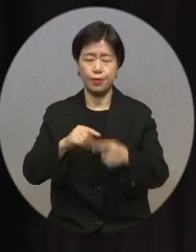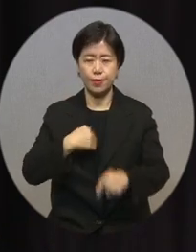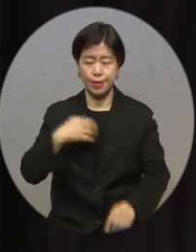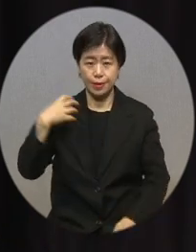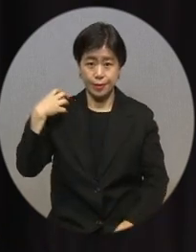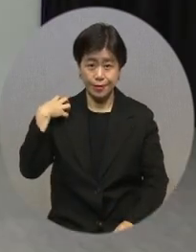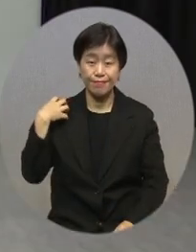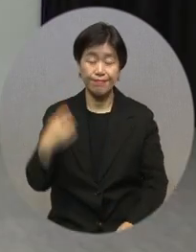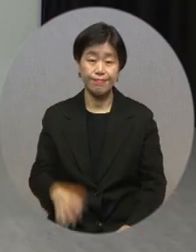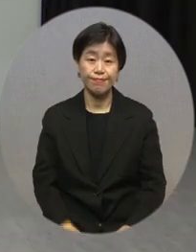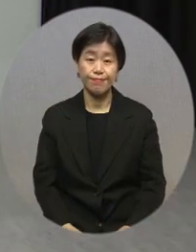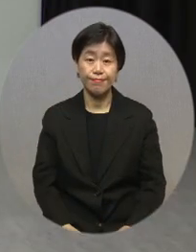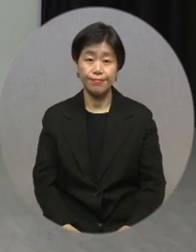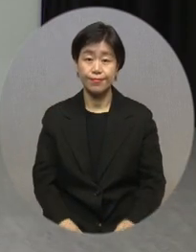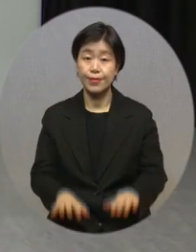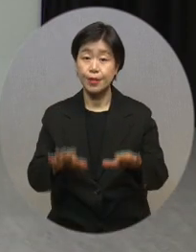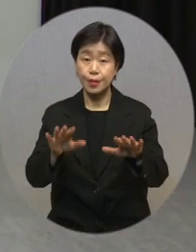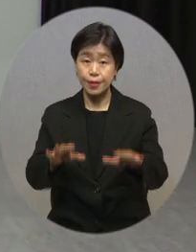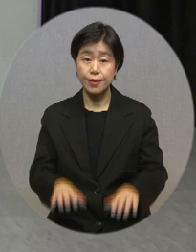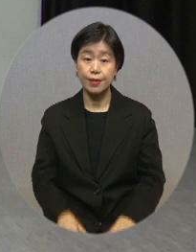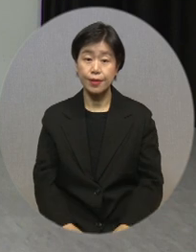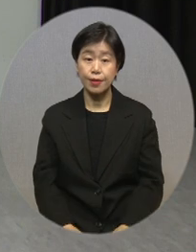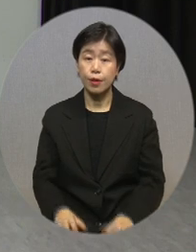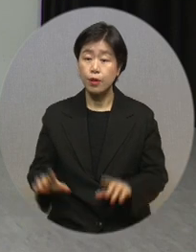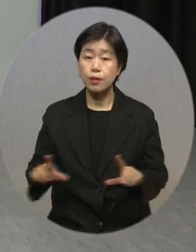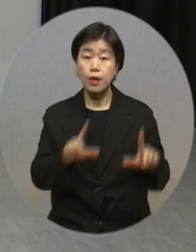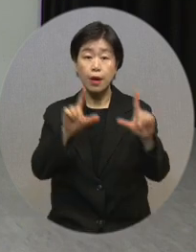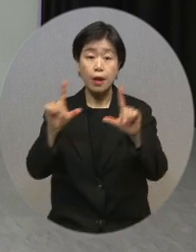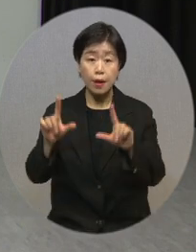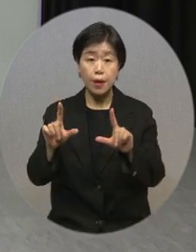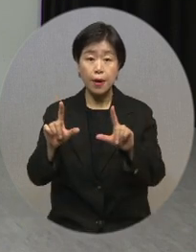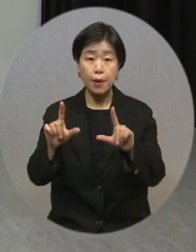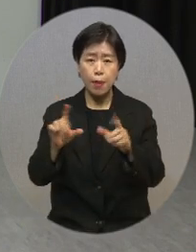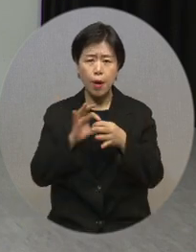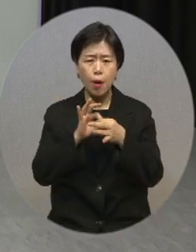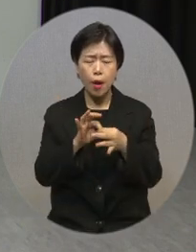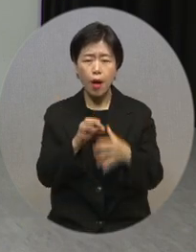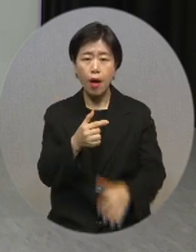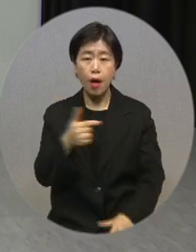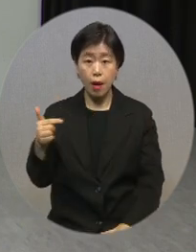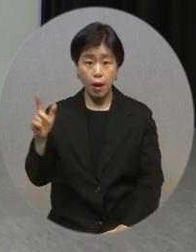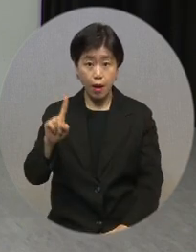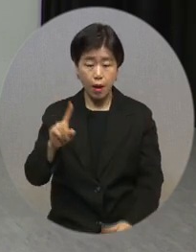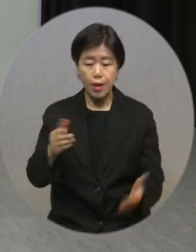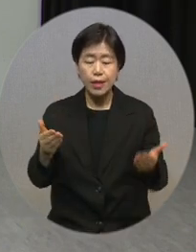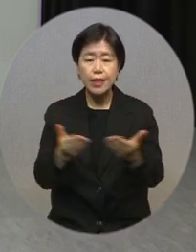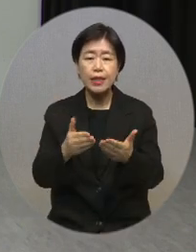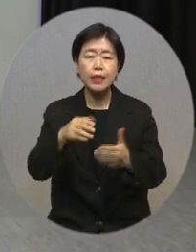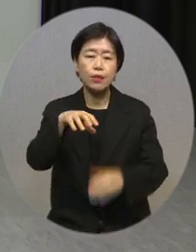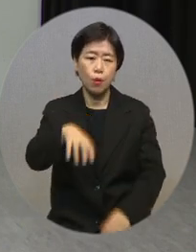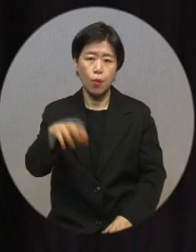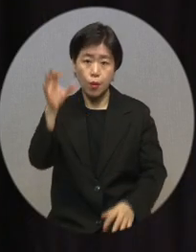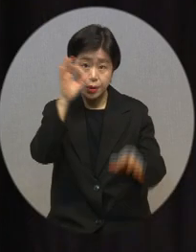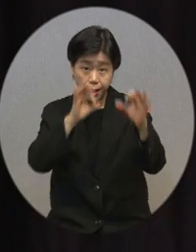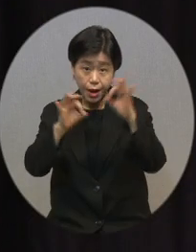다하겠습니다. 오늘은 우리의 삶과 직결된 고용 문제를 좀 짚어보고자 합니다.